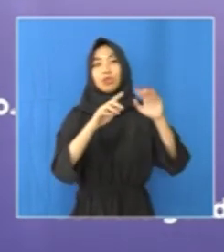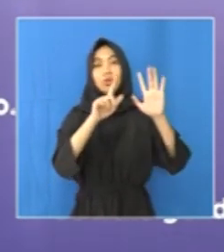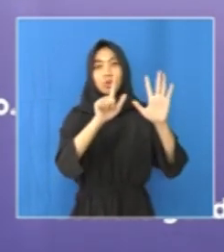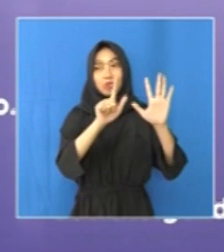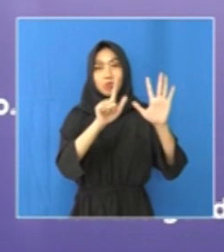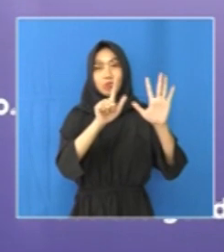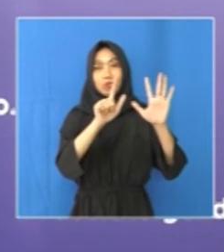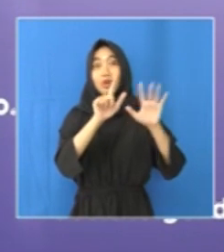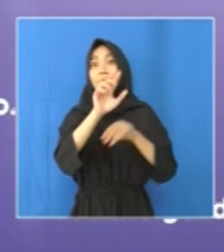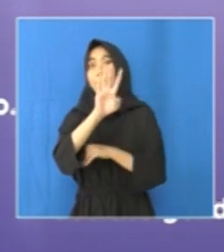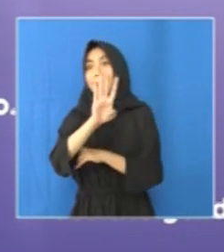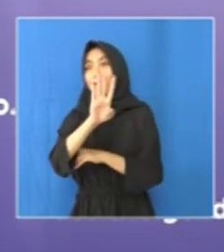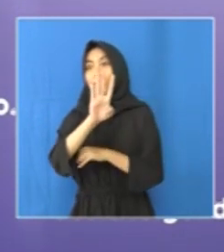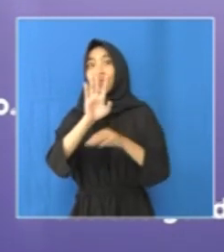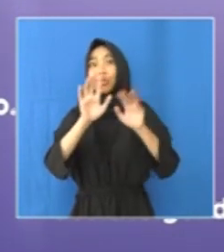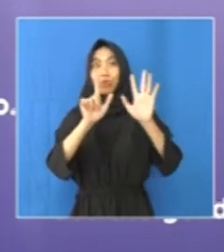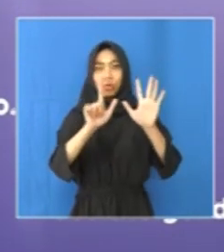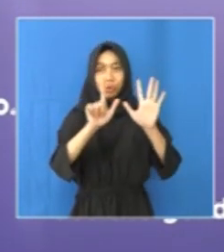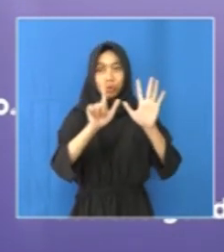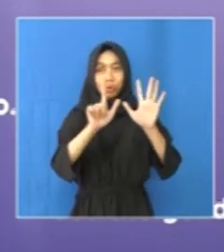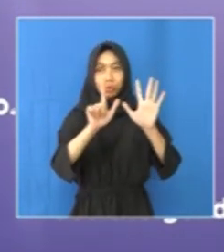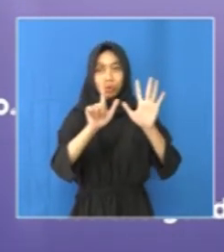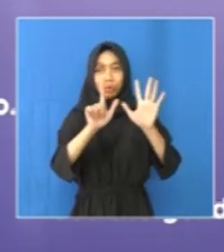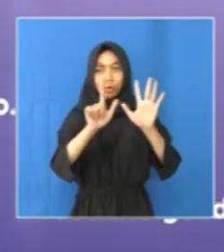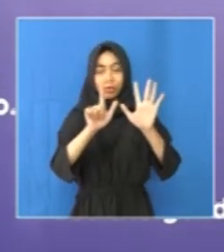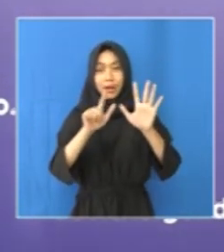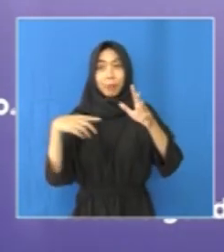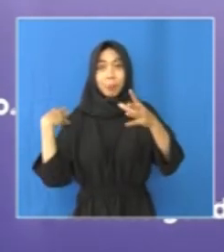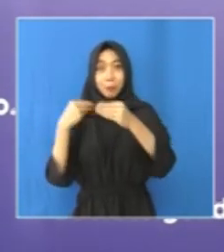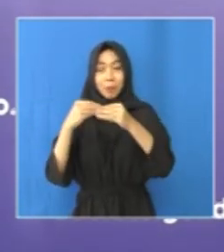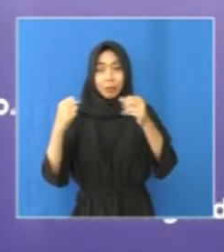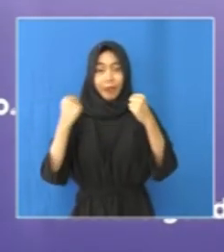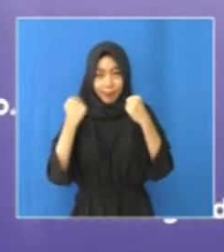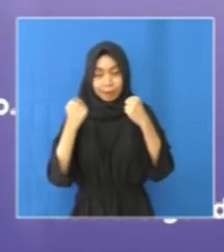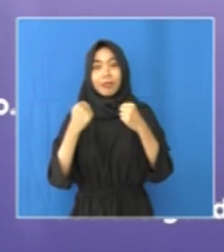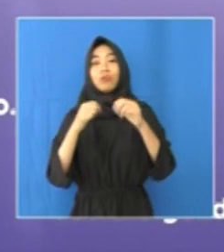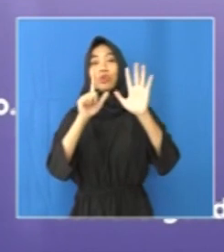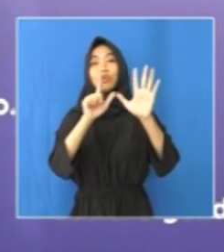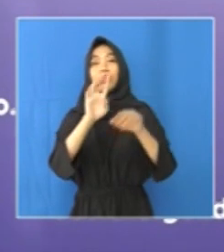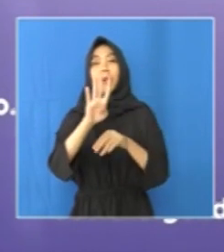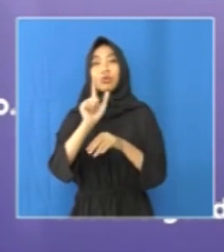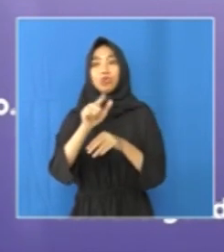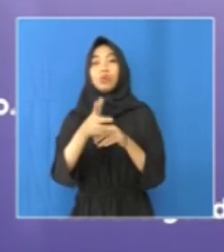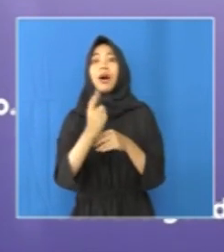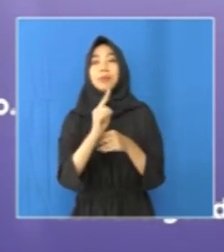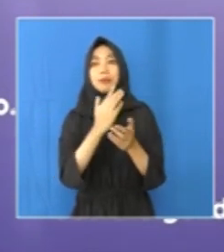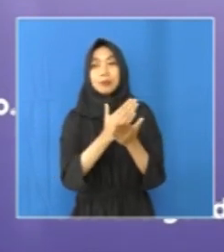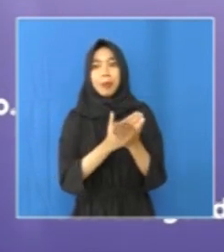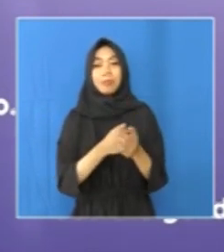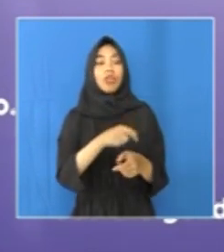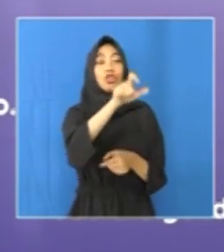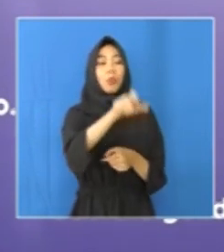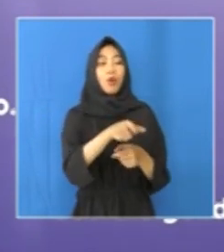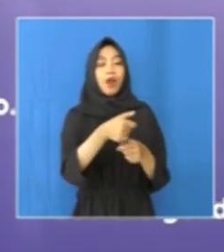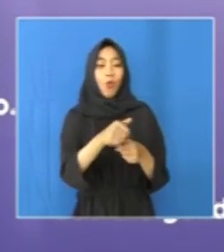747 orang Sudah barang tentu kriteria sembuh ini berdasarkan satu kondisi klinis